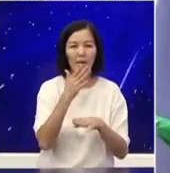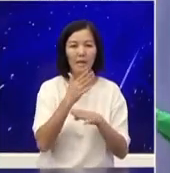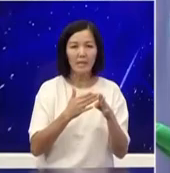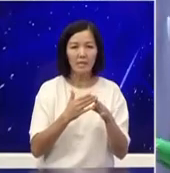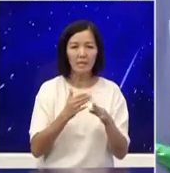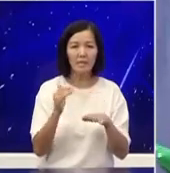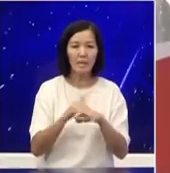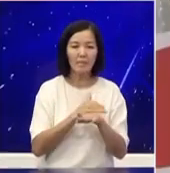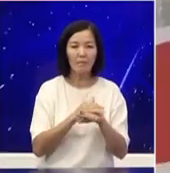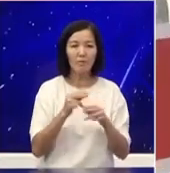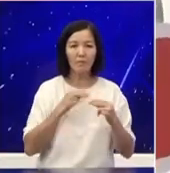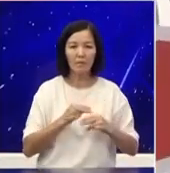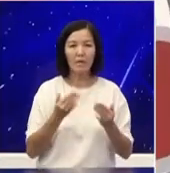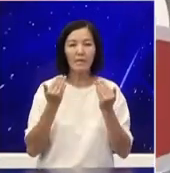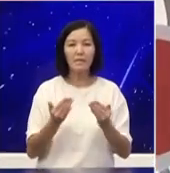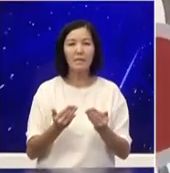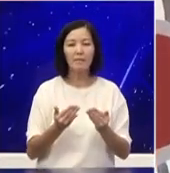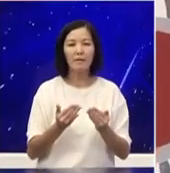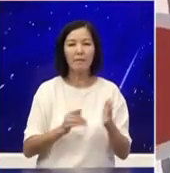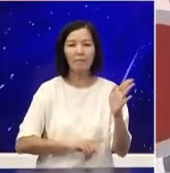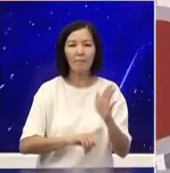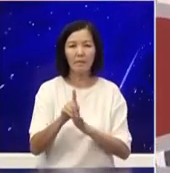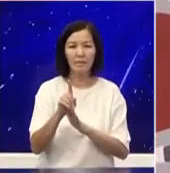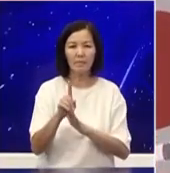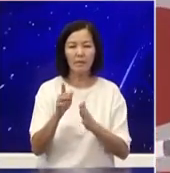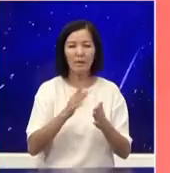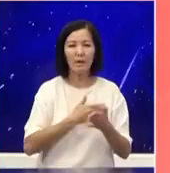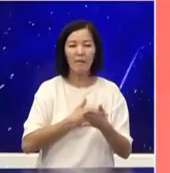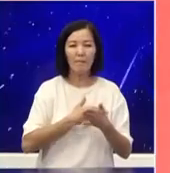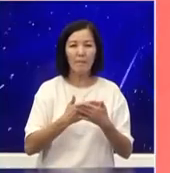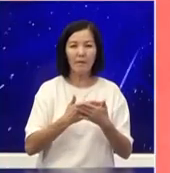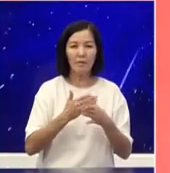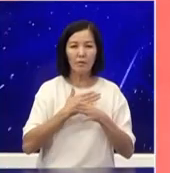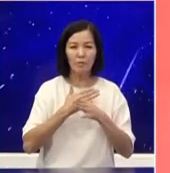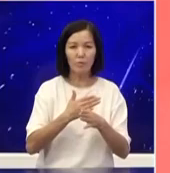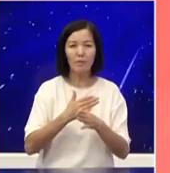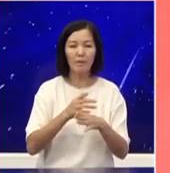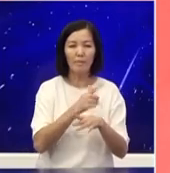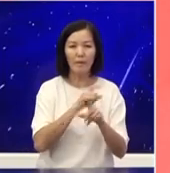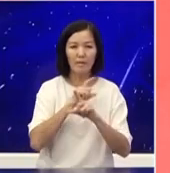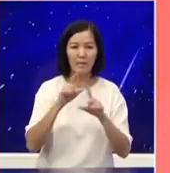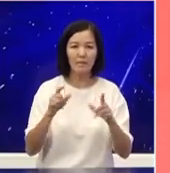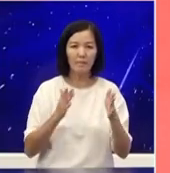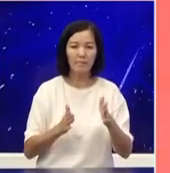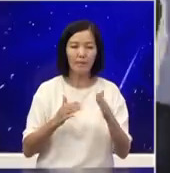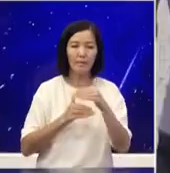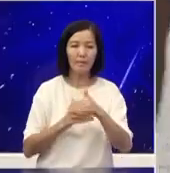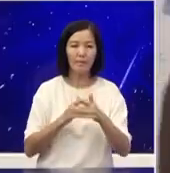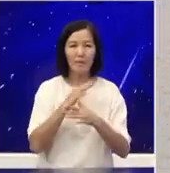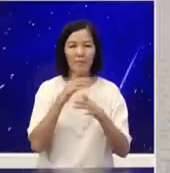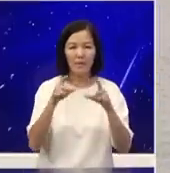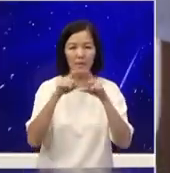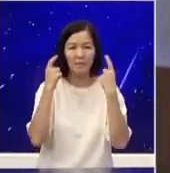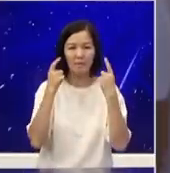проводимой добровольцами работы. В самый пик пандемии волонтеры помогали больницам области с приобретением кислородных концентраторов, многоразовых